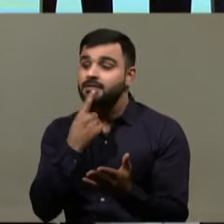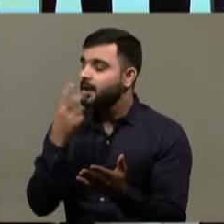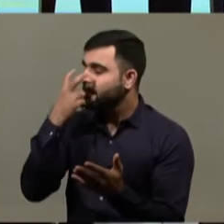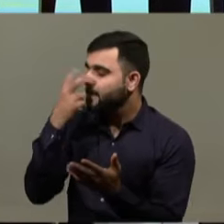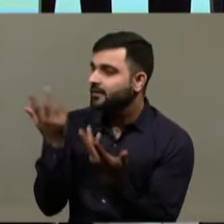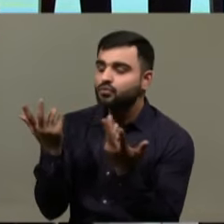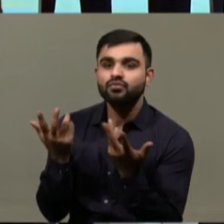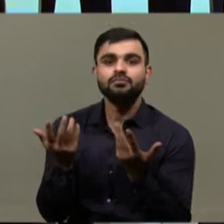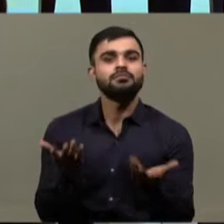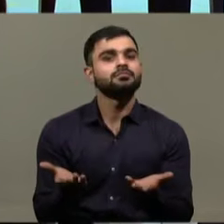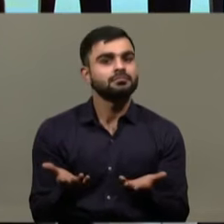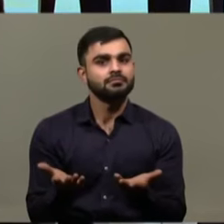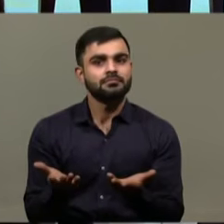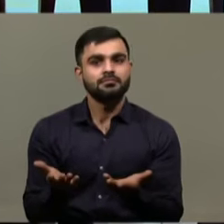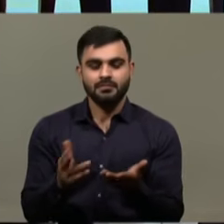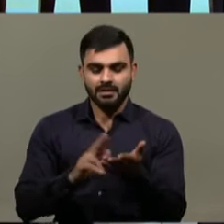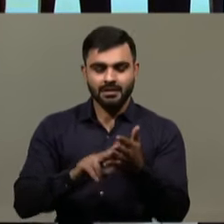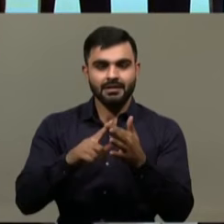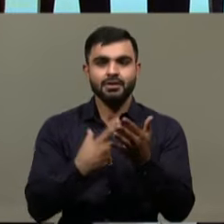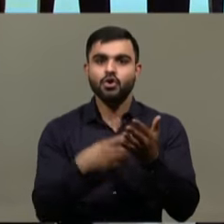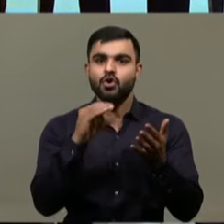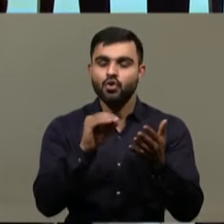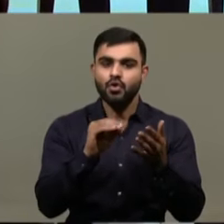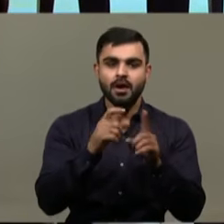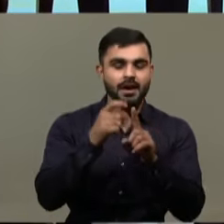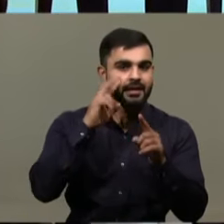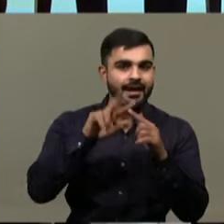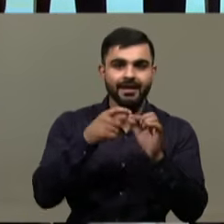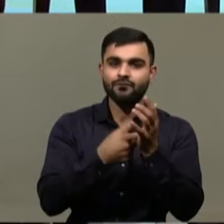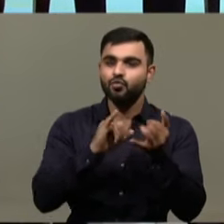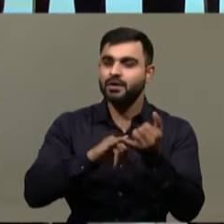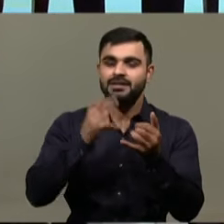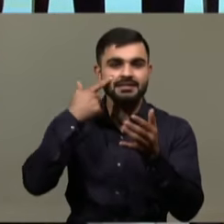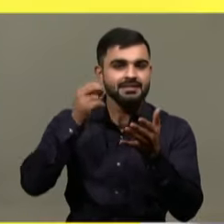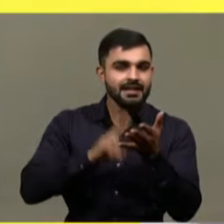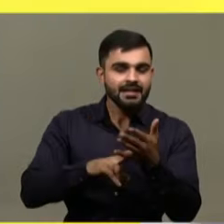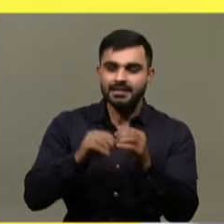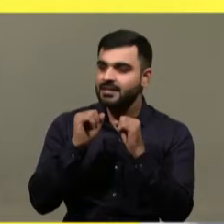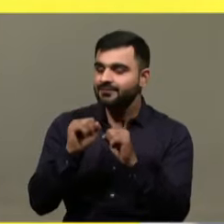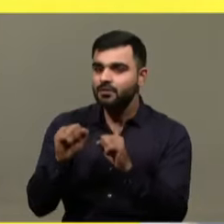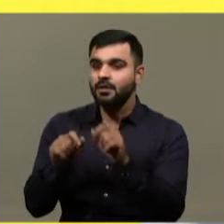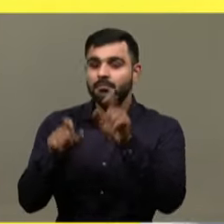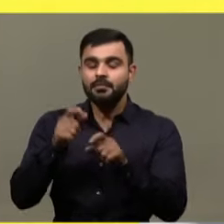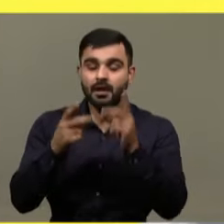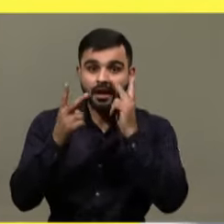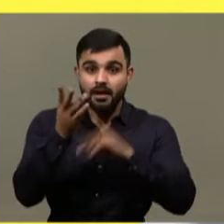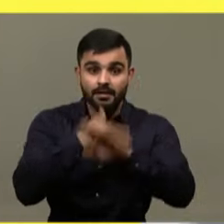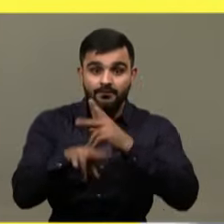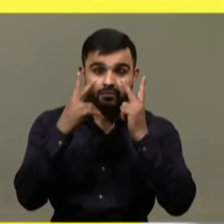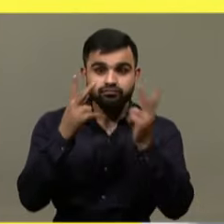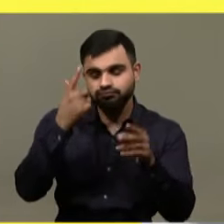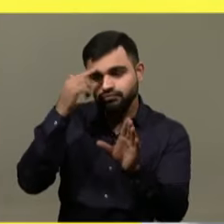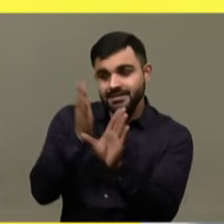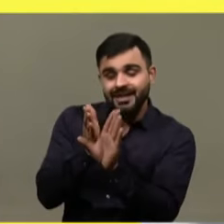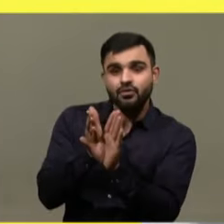व्ट अबाउट न्यूरो डायवर्जेंट पीपल न्यूरो ए टिपिकल पीपल व्हाट अबाउट पीपल विद इनविजिबल डिसेबिलिटीज पीपल विद साइकोसोशल